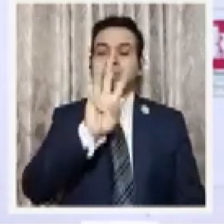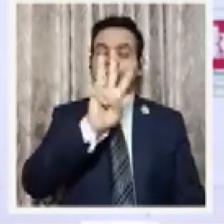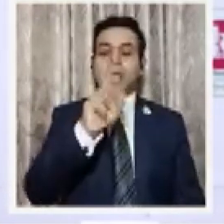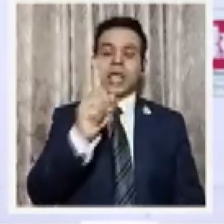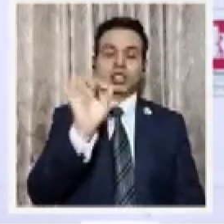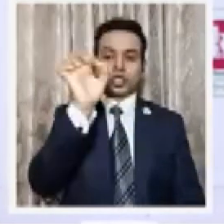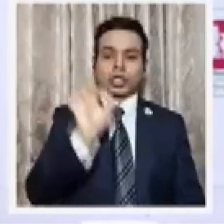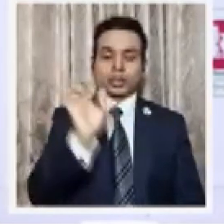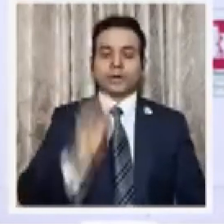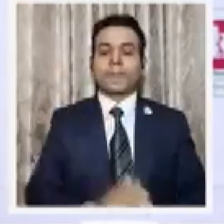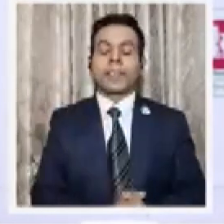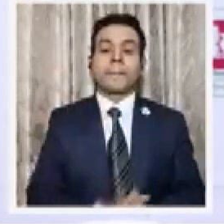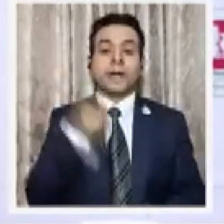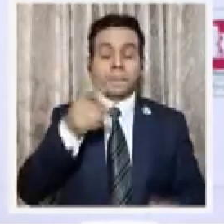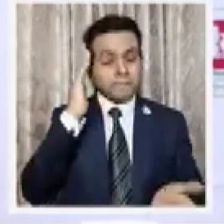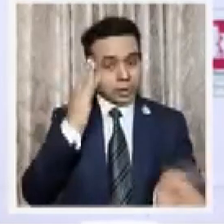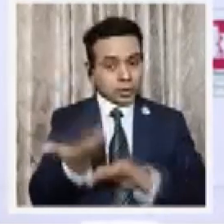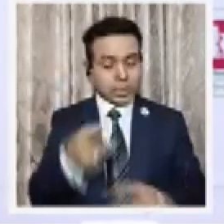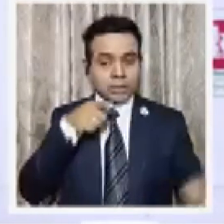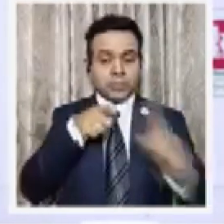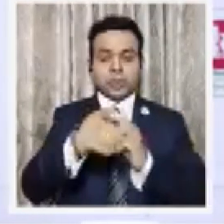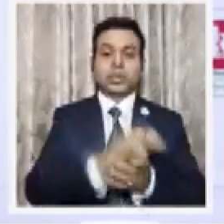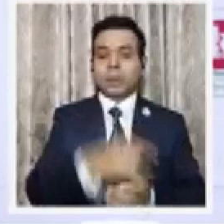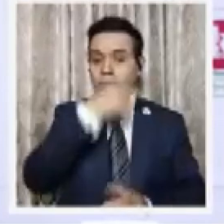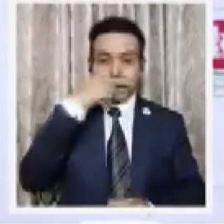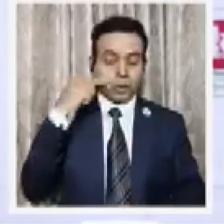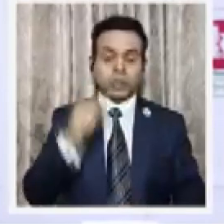করেছেন কোভিড-19 আক্রান্ত হয়ে। শনাক্ত বিবেচনায় মৃত্যুর হার